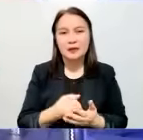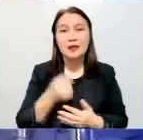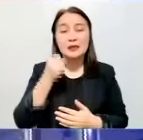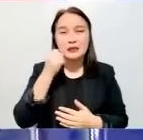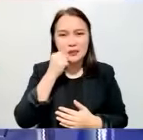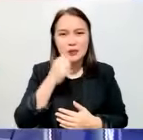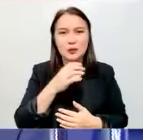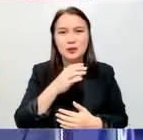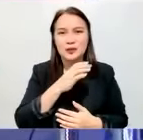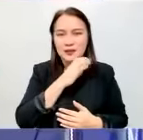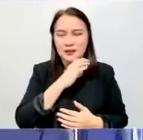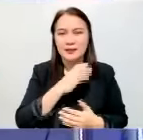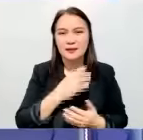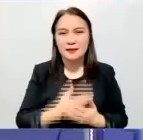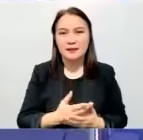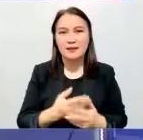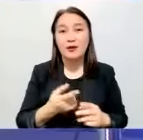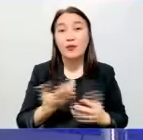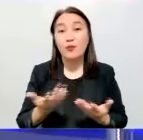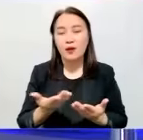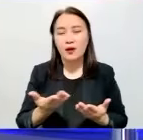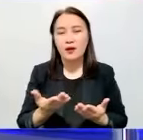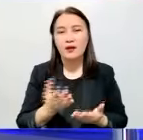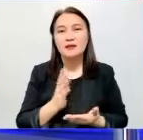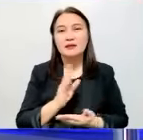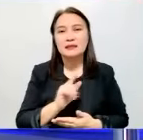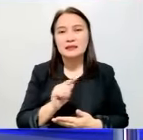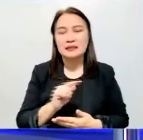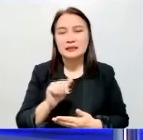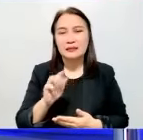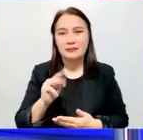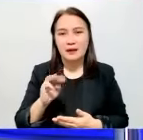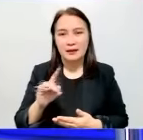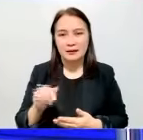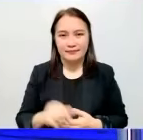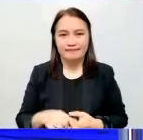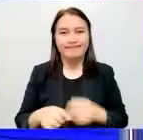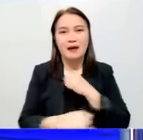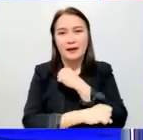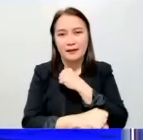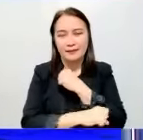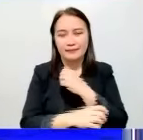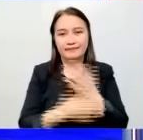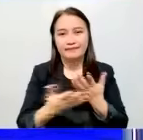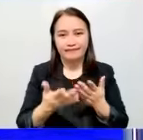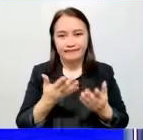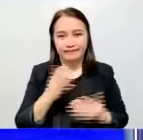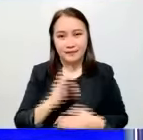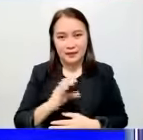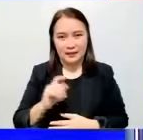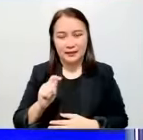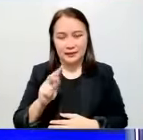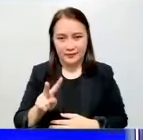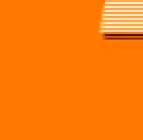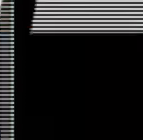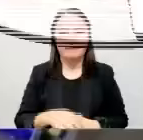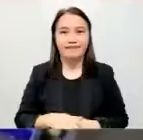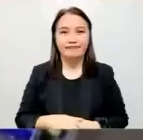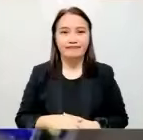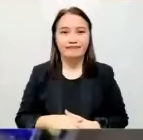store sa Zambales. Ang pagnanakaw sa pool sa video. Nasa frontline ng balitang yan si Brian Castillo.